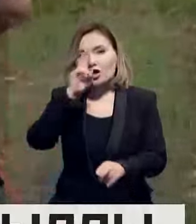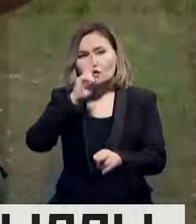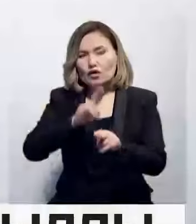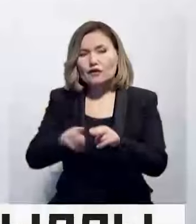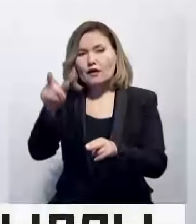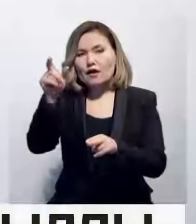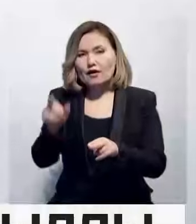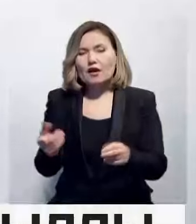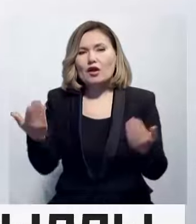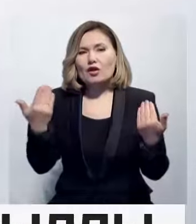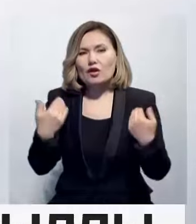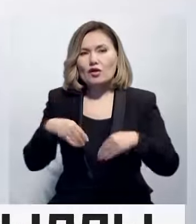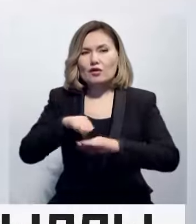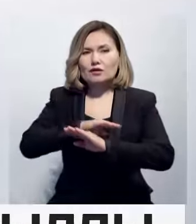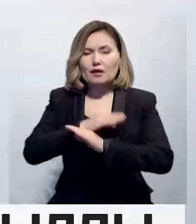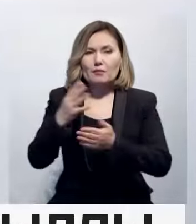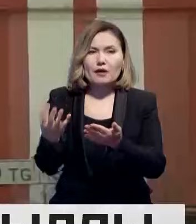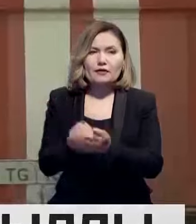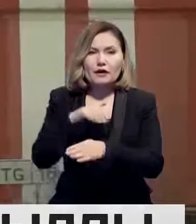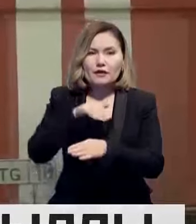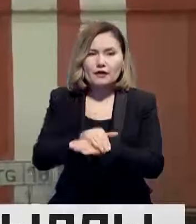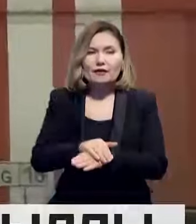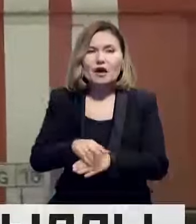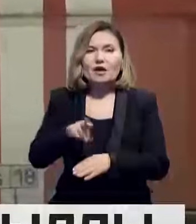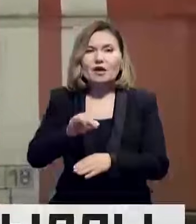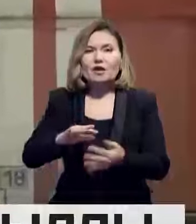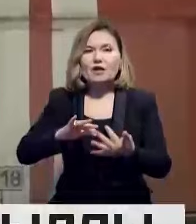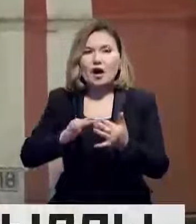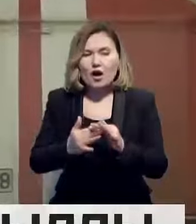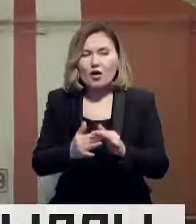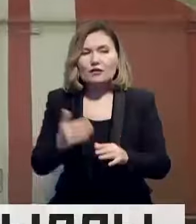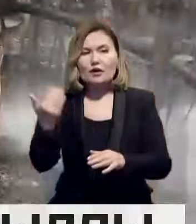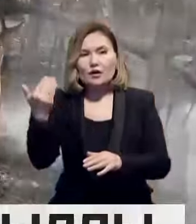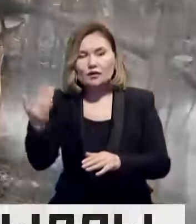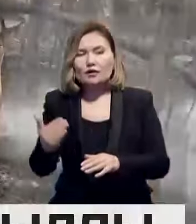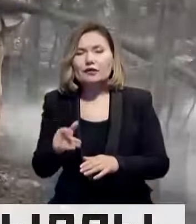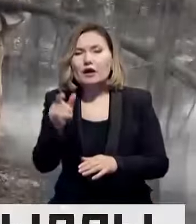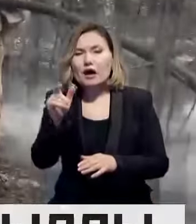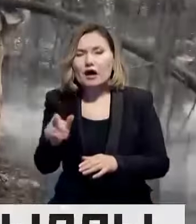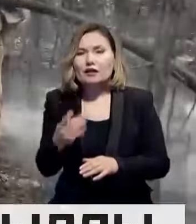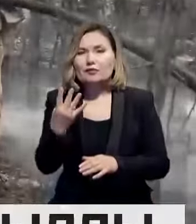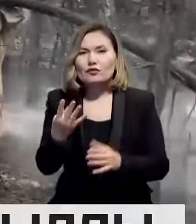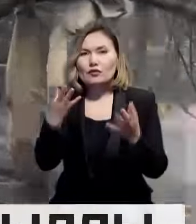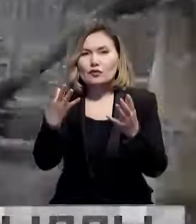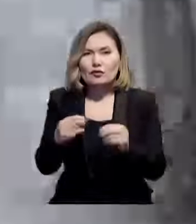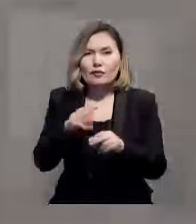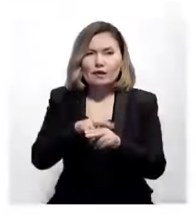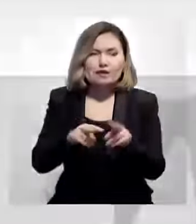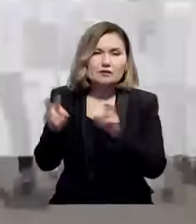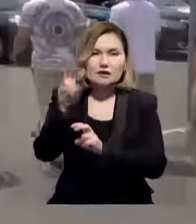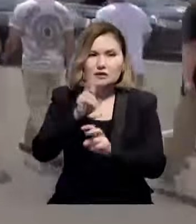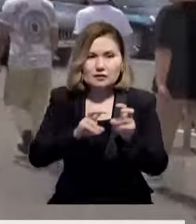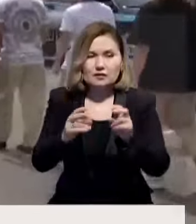Жоғалған тракторшының мәйіті табылды. Далон ауылының тұрғынын мамандар 4 күн бойы іздеген еді.